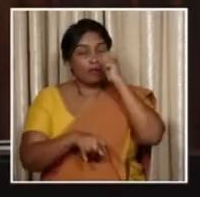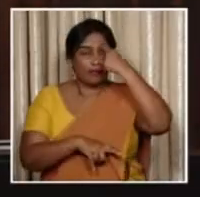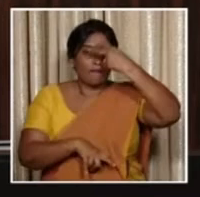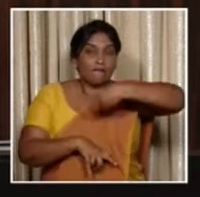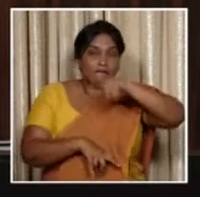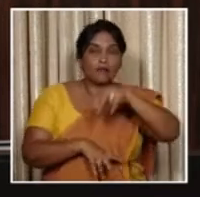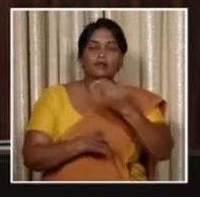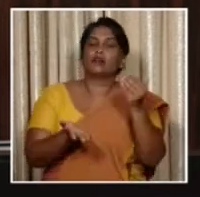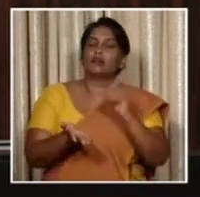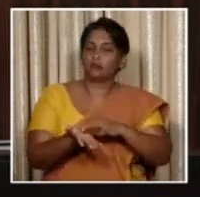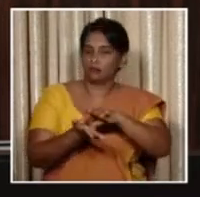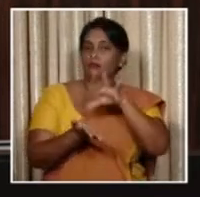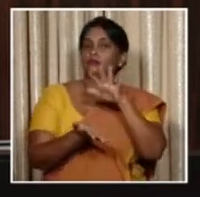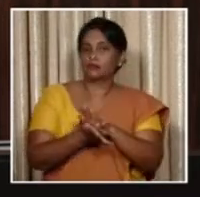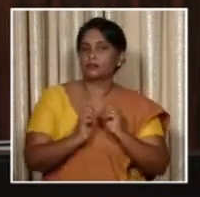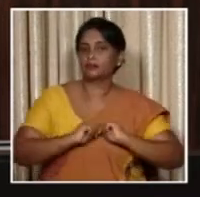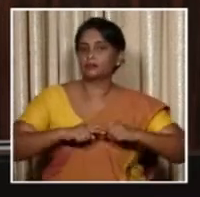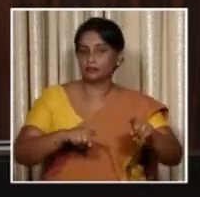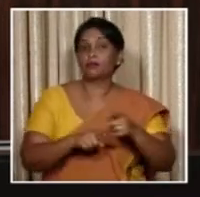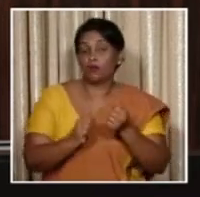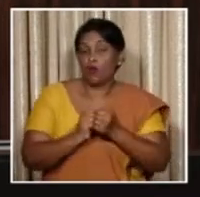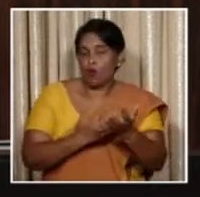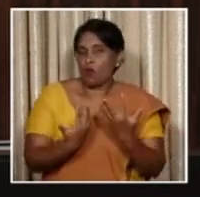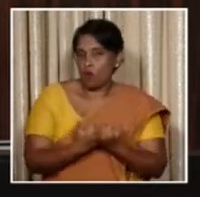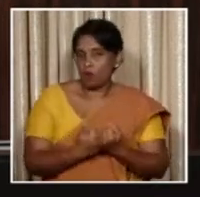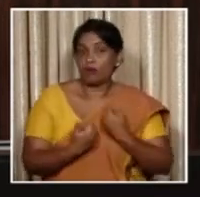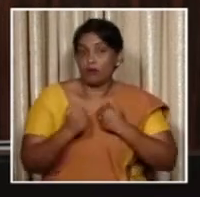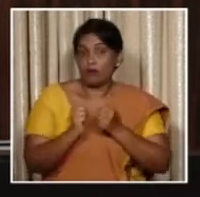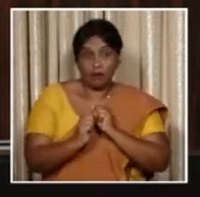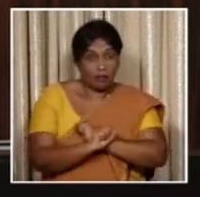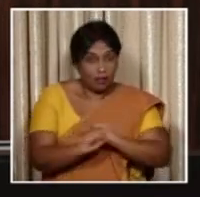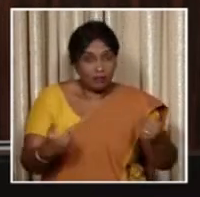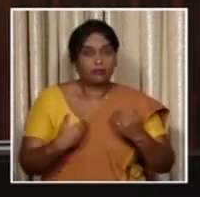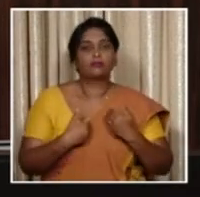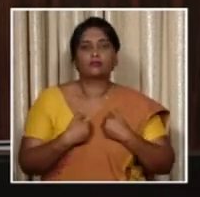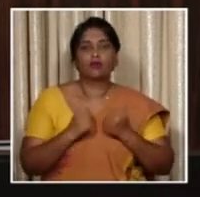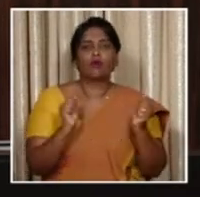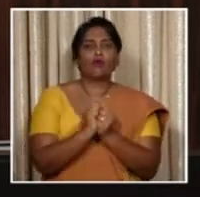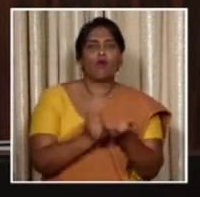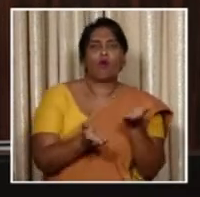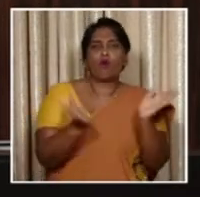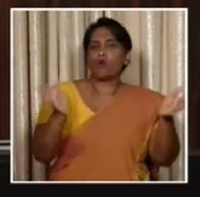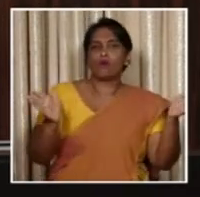විශ්වාසයත් යලි තහවුරු කරන්න කටයුතු කරනවා. එකල යුතුයි. ඒ අපි කරන්නේ නැත්නම් කවුද කරන්නේ කියන ප්‍රශ්නේ අපි ඉදිරියේ තිබෙනවා.